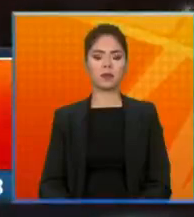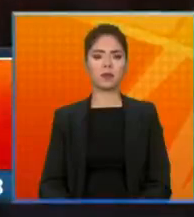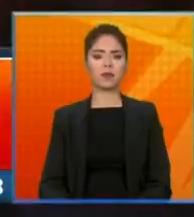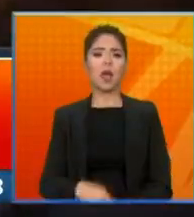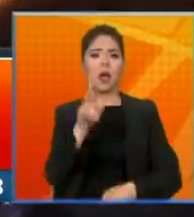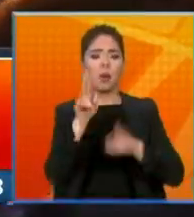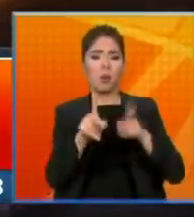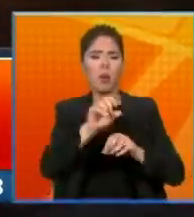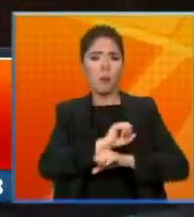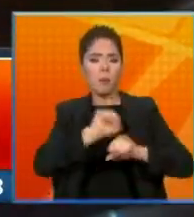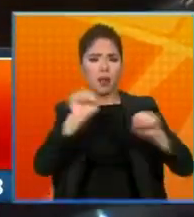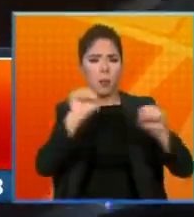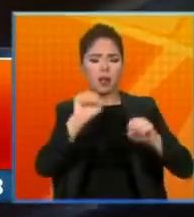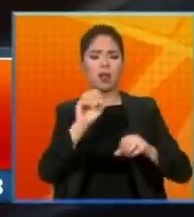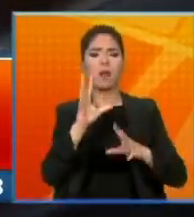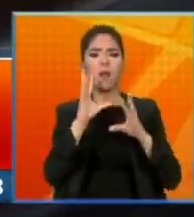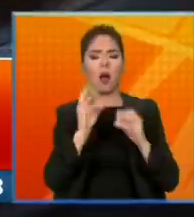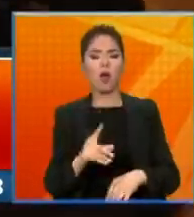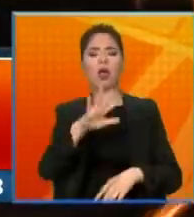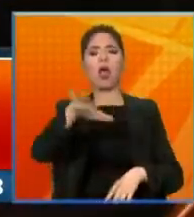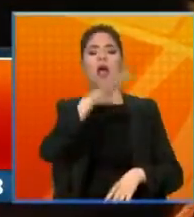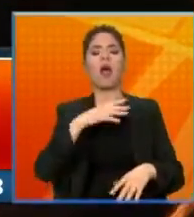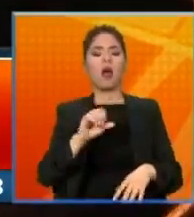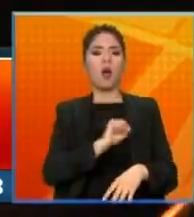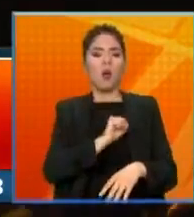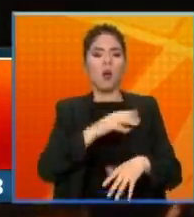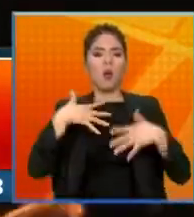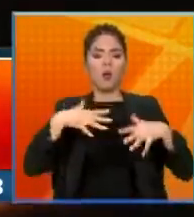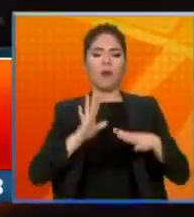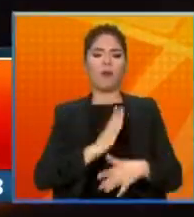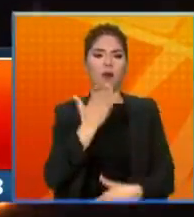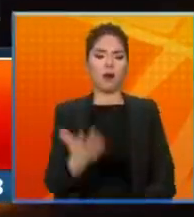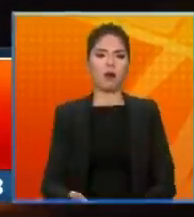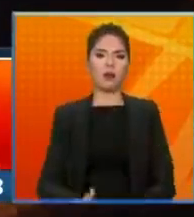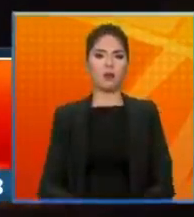Ara ara yaşanan patlamalar yürekleri ağza getirdi.